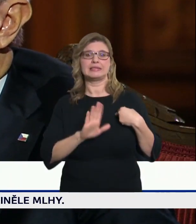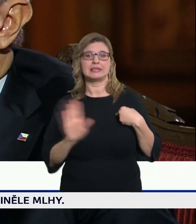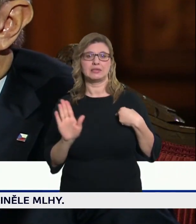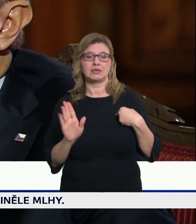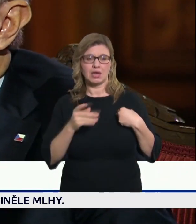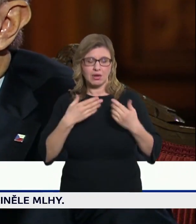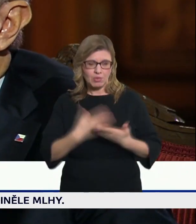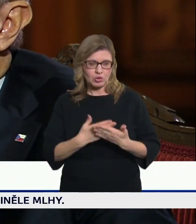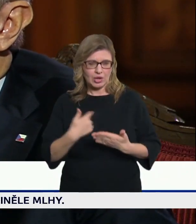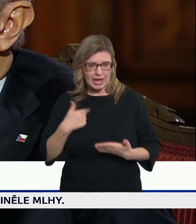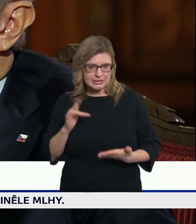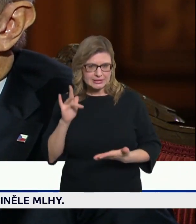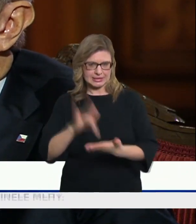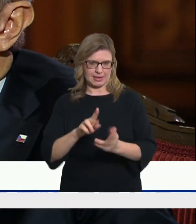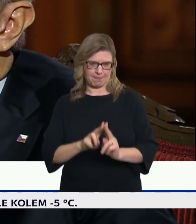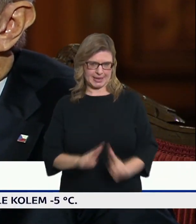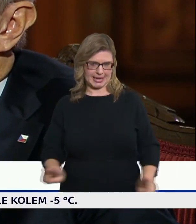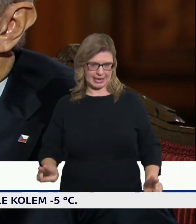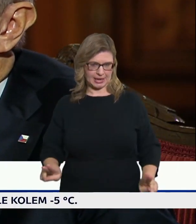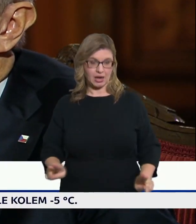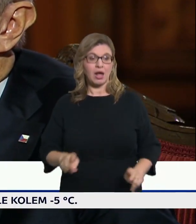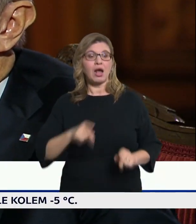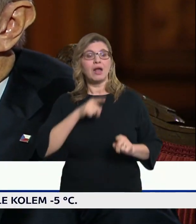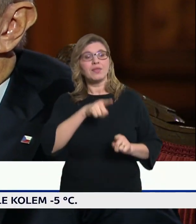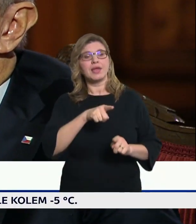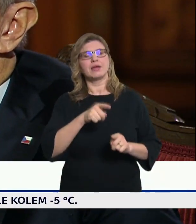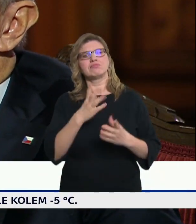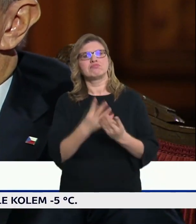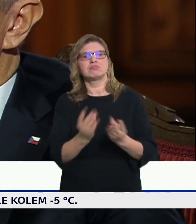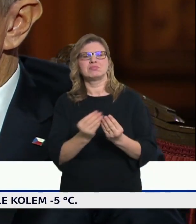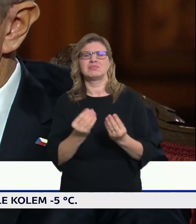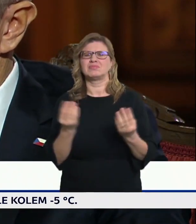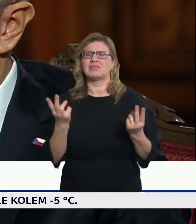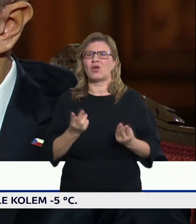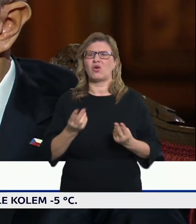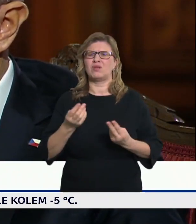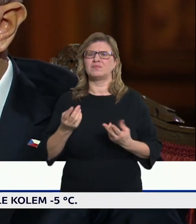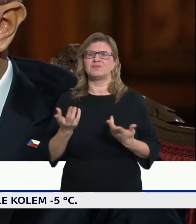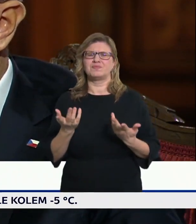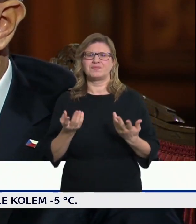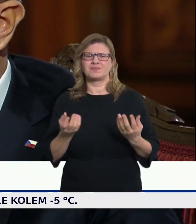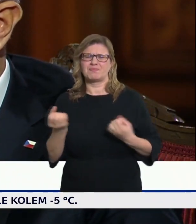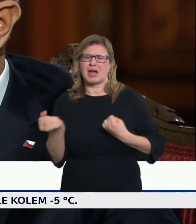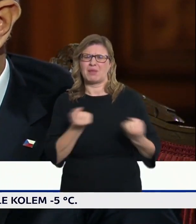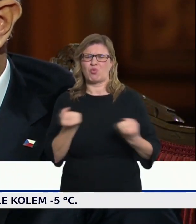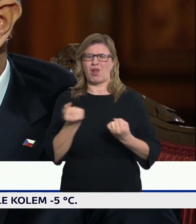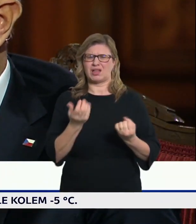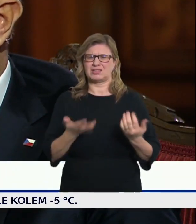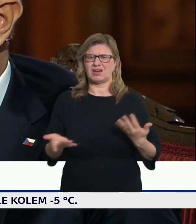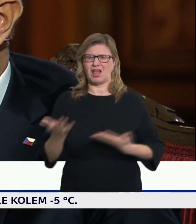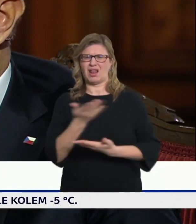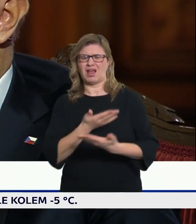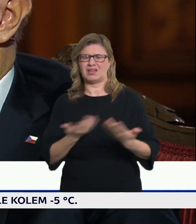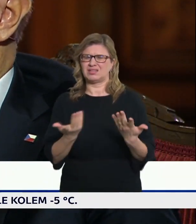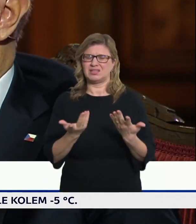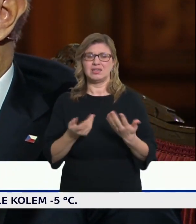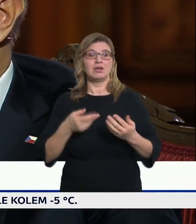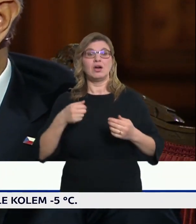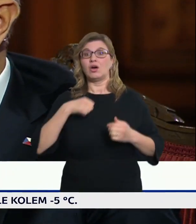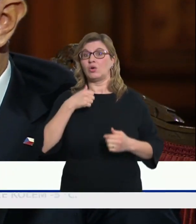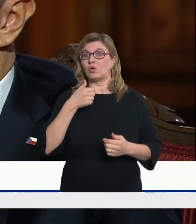míru. A toto je samozřejmě manipulace s tím, že tady rok mluví vláda